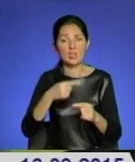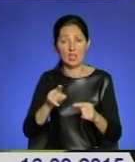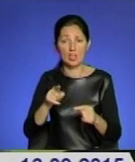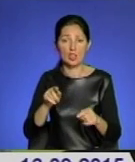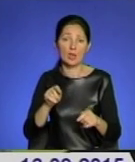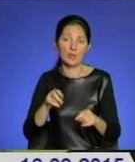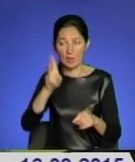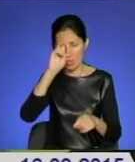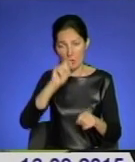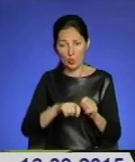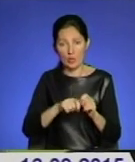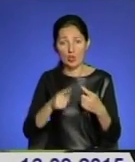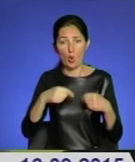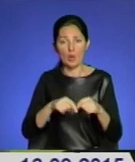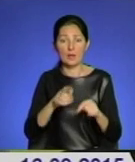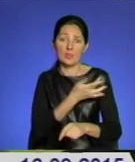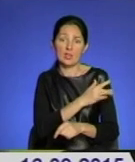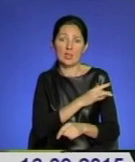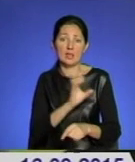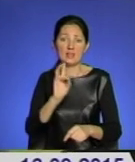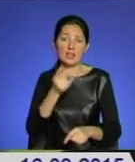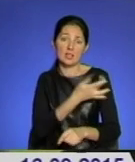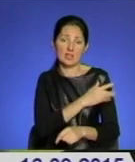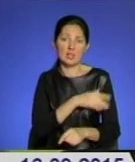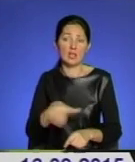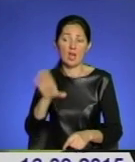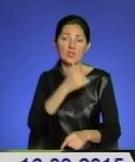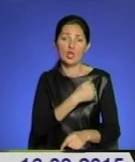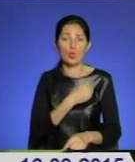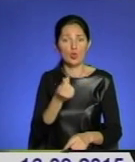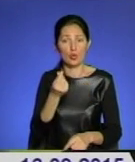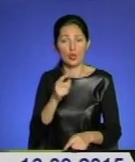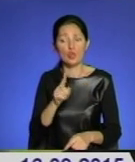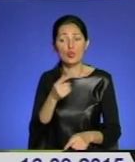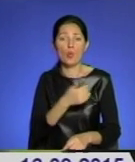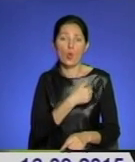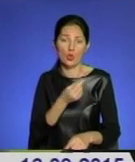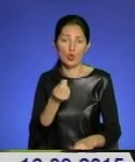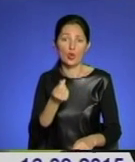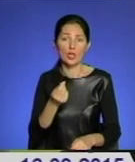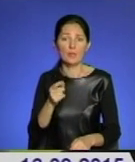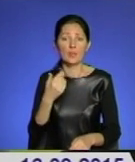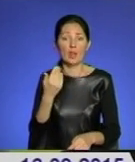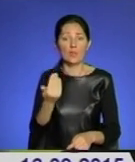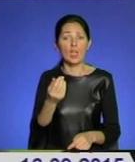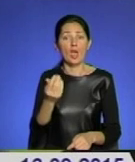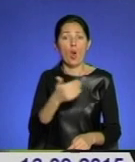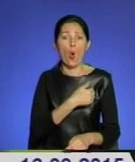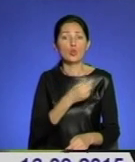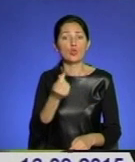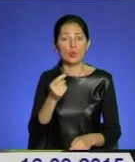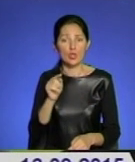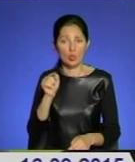органи, санстанція, все остальне. Всі хочуть грошей. Чому хочуть грошей? Вони хочуть грошей, тому